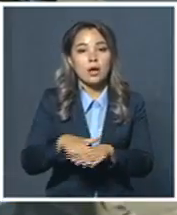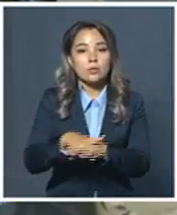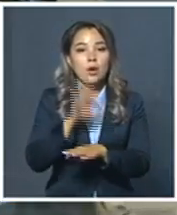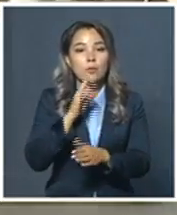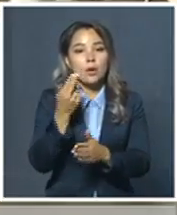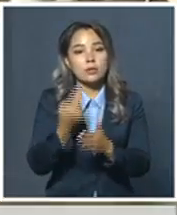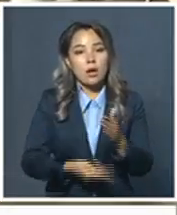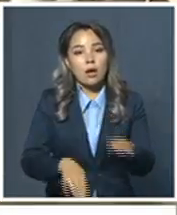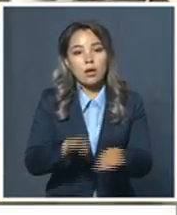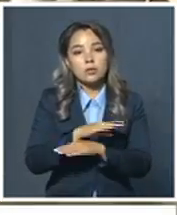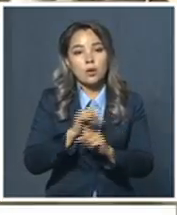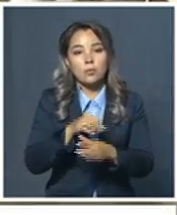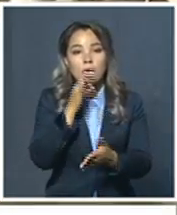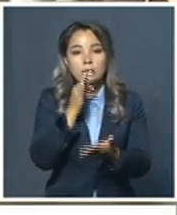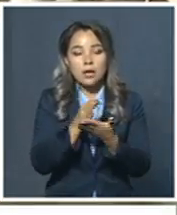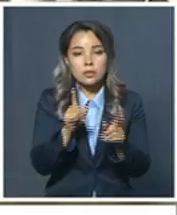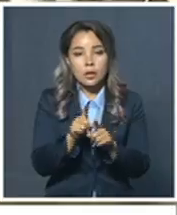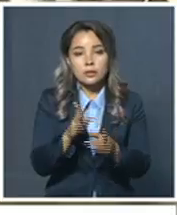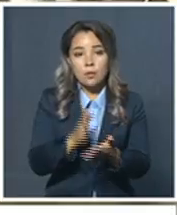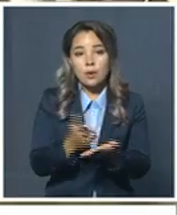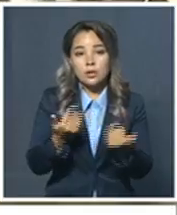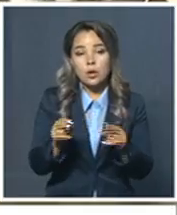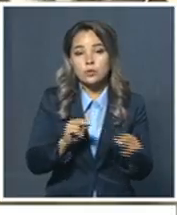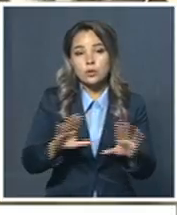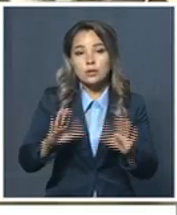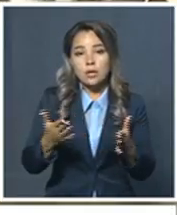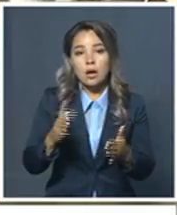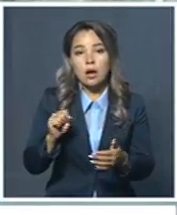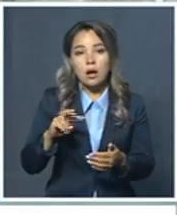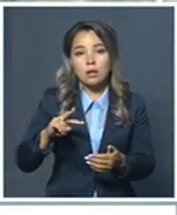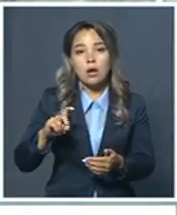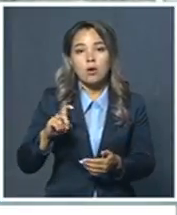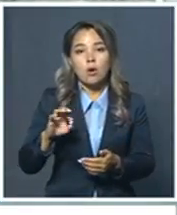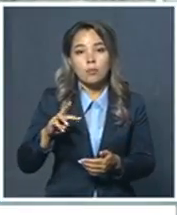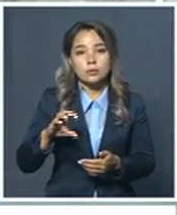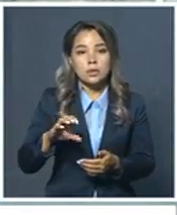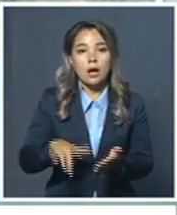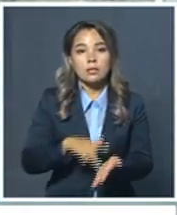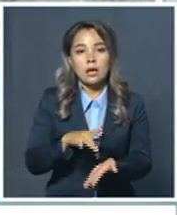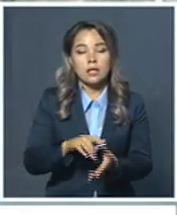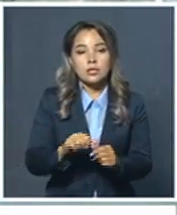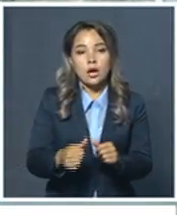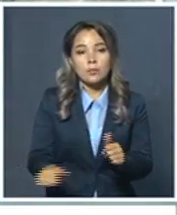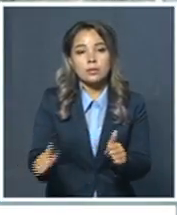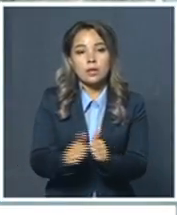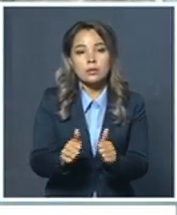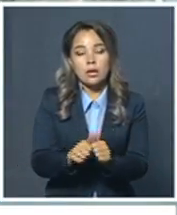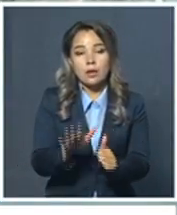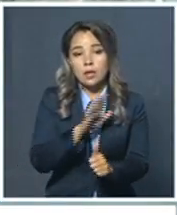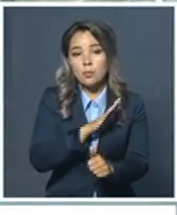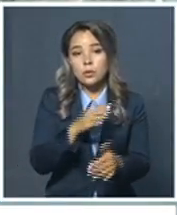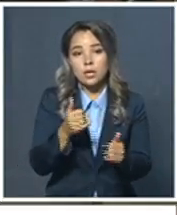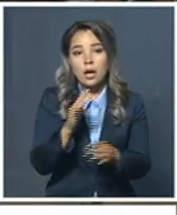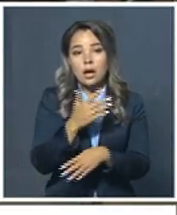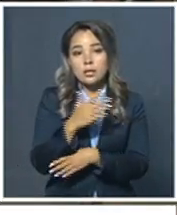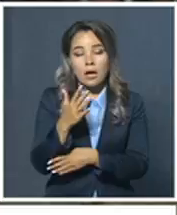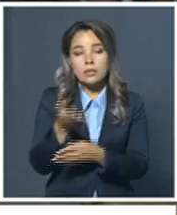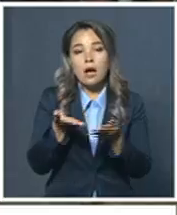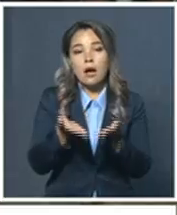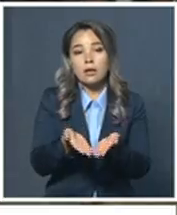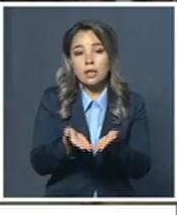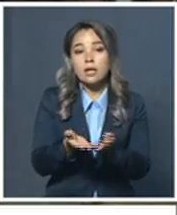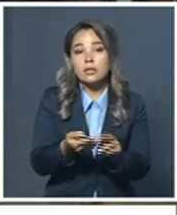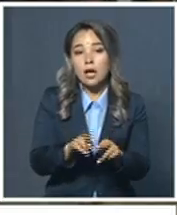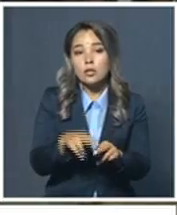суға батып, қаза табуы мүмкін деп отыр. Оқиға Эль-Хомс қаласының жағалауы маңында болған. Ағаш қайықтағы